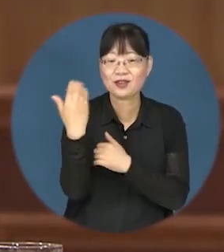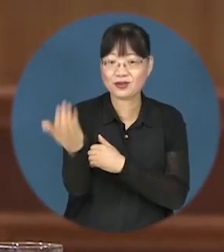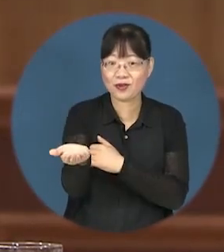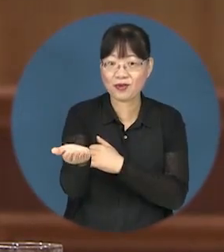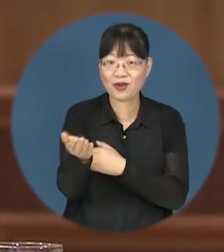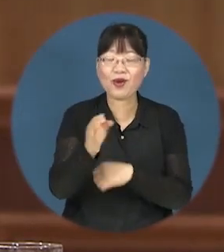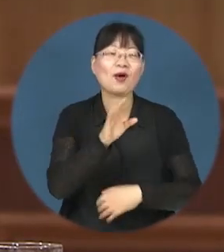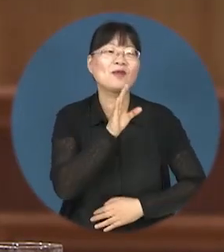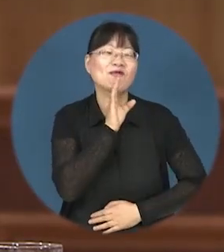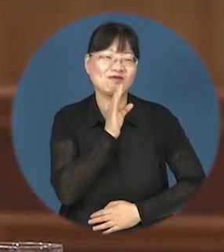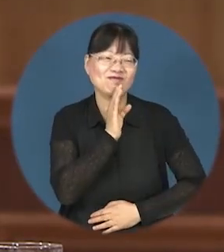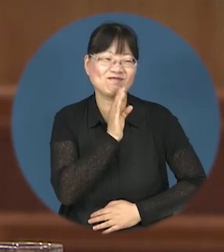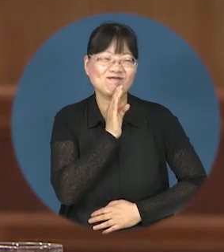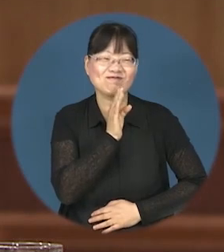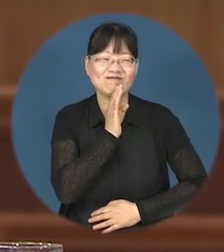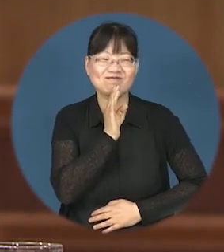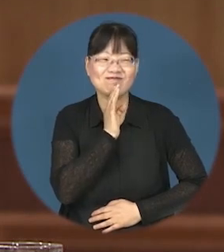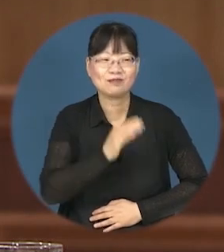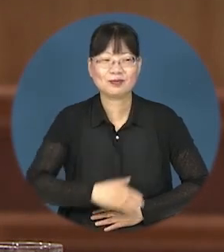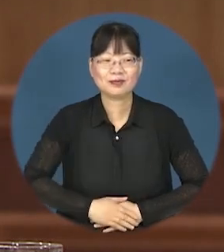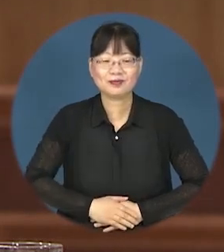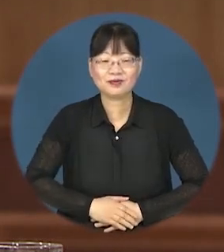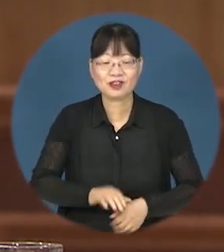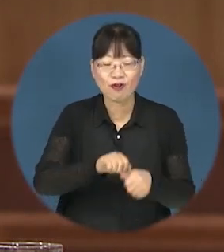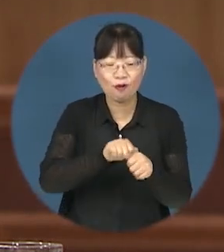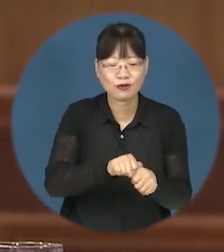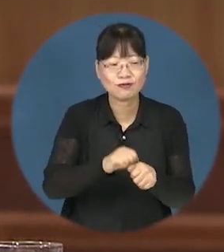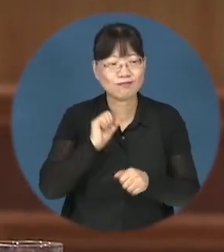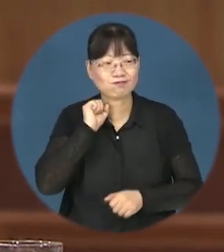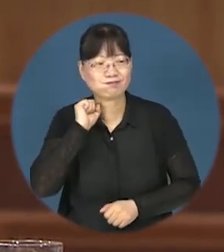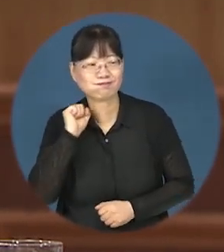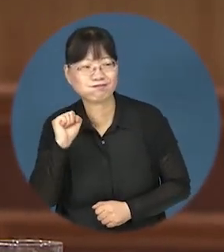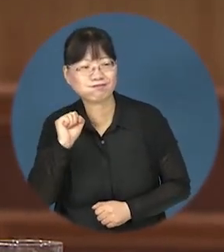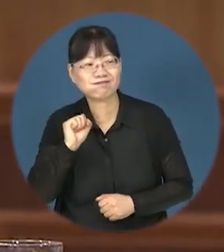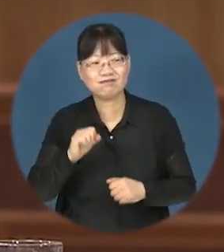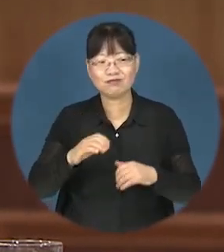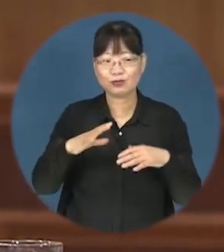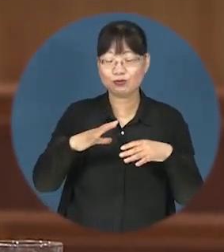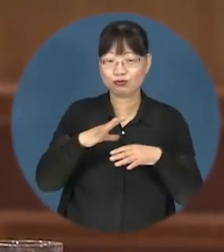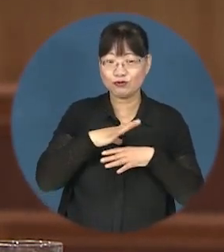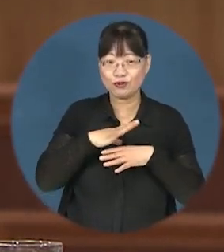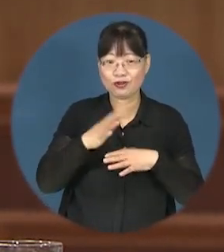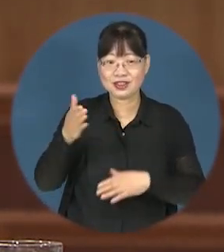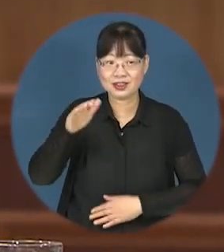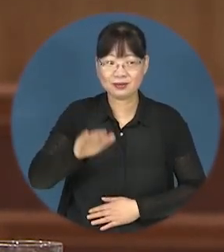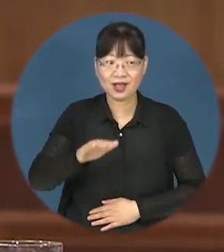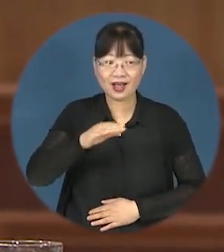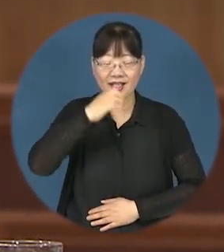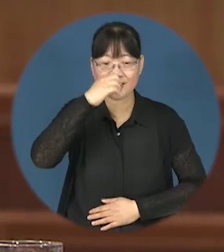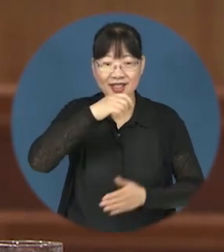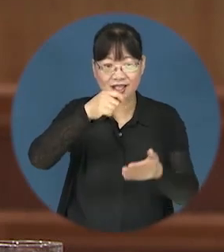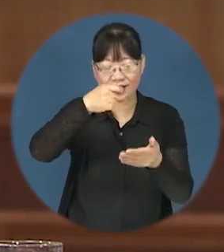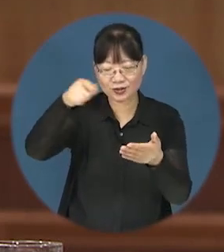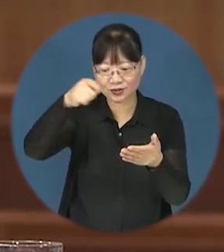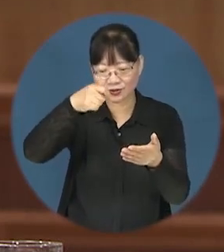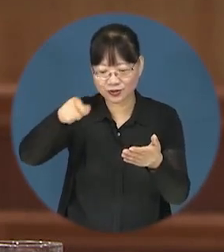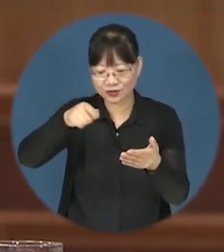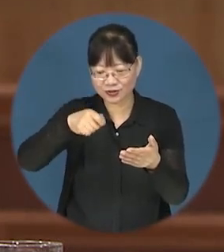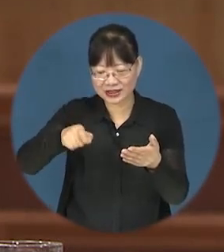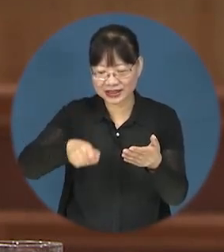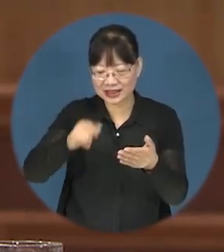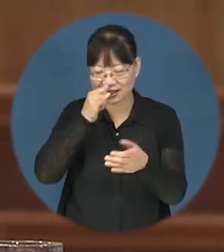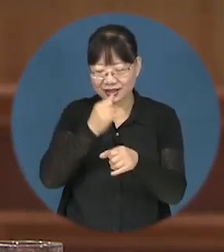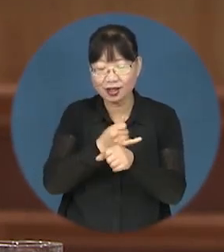탁월한 선택 하신 것 같습니다 억지로 끌려가서 무서웠지만 4 그냥 줄긋기 부터 하다보니